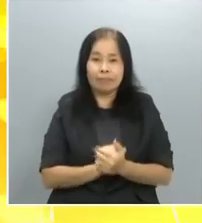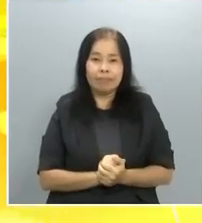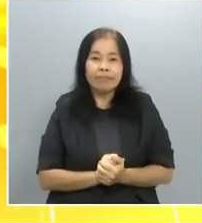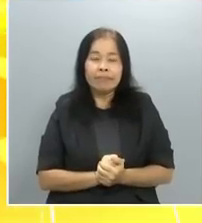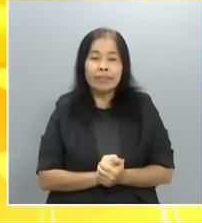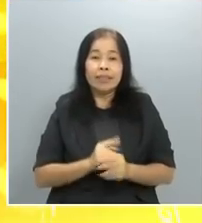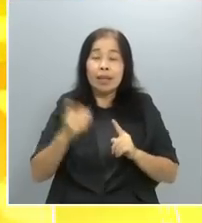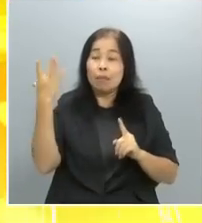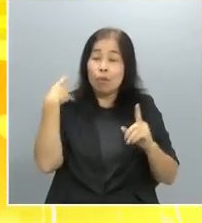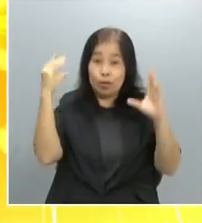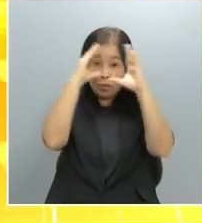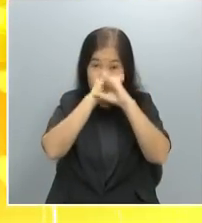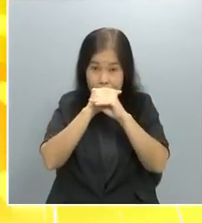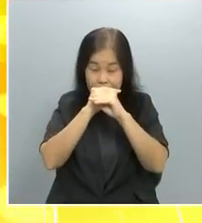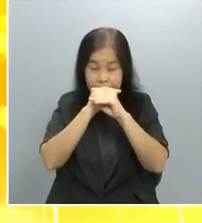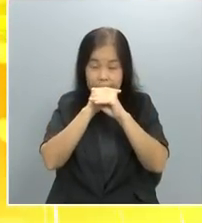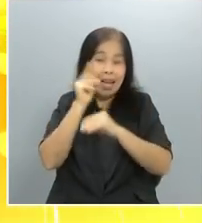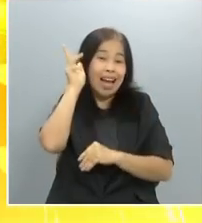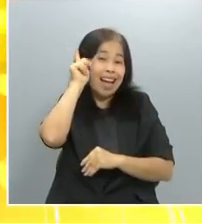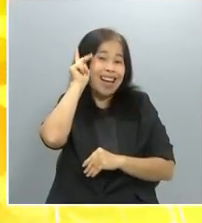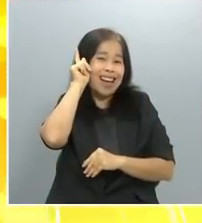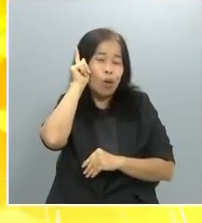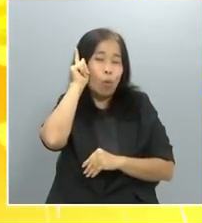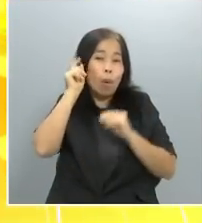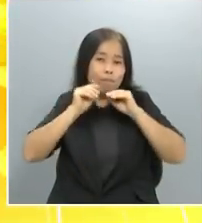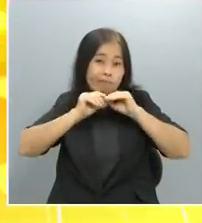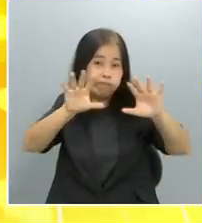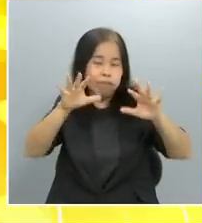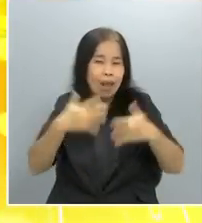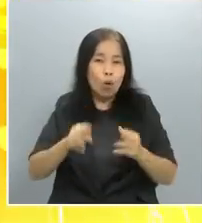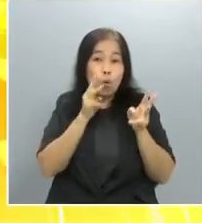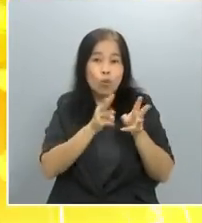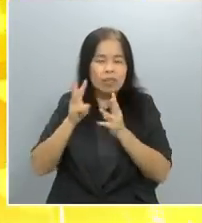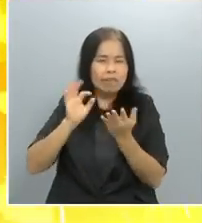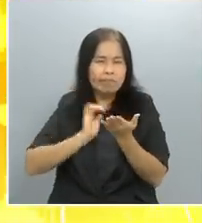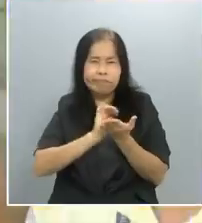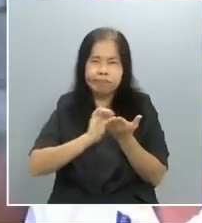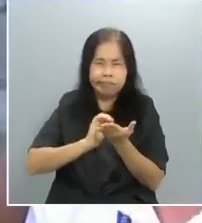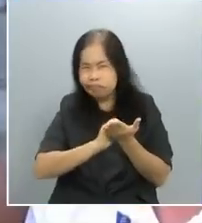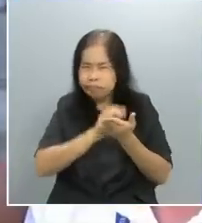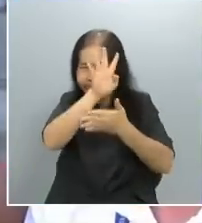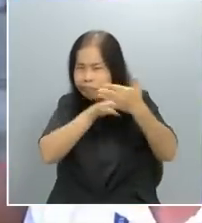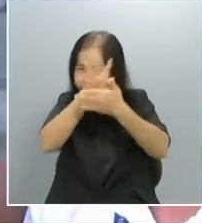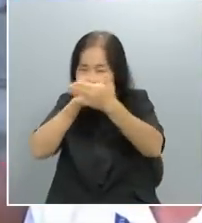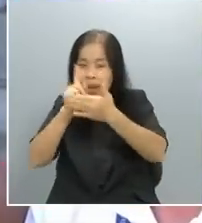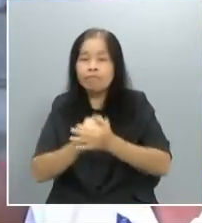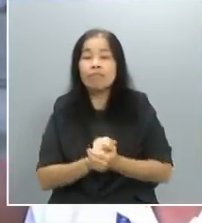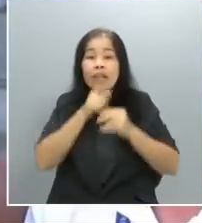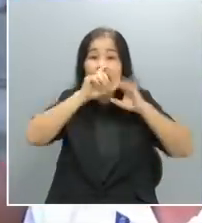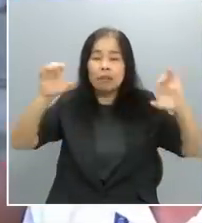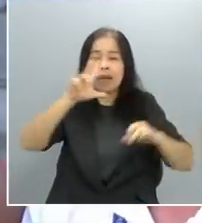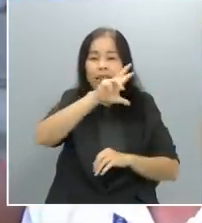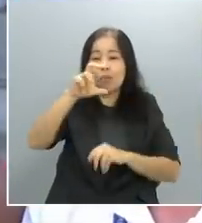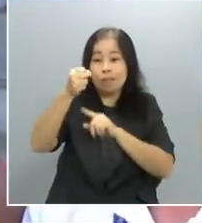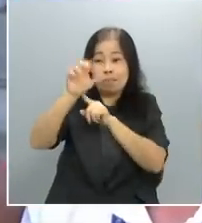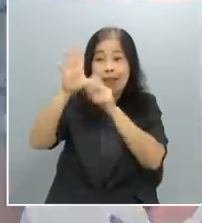ำคืนที่ผ่านมาแหล่งข่าวเผยสูตรออกมาแล้วนะครับรัฐบาล315 เสียงประ